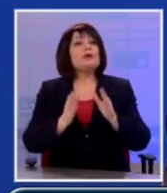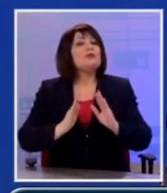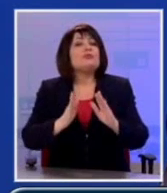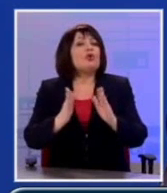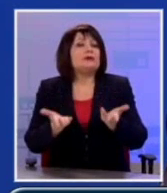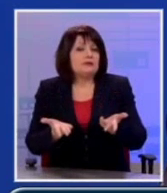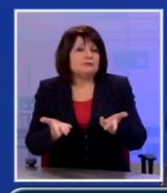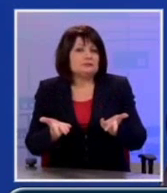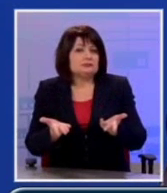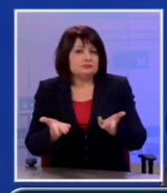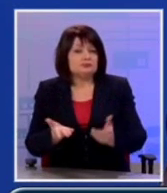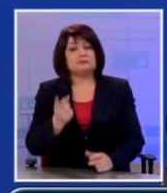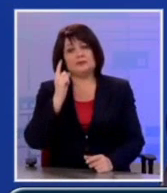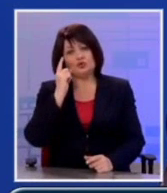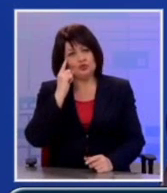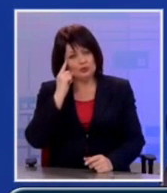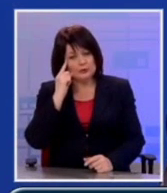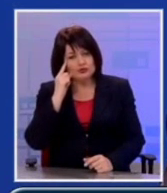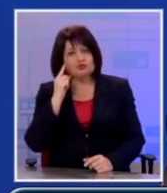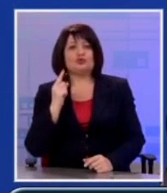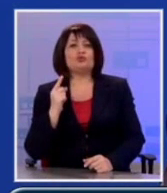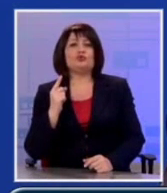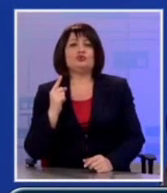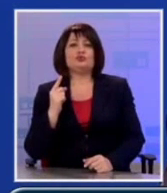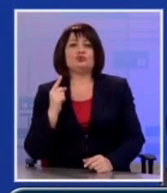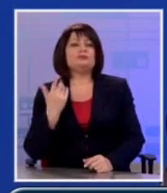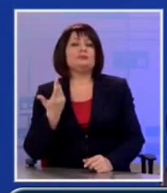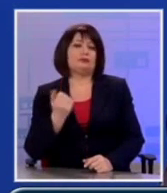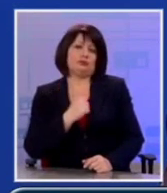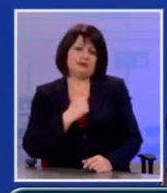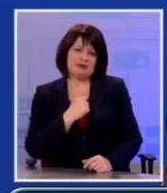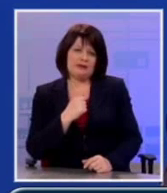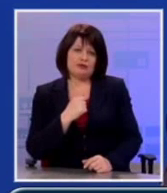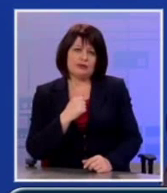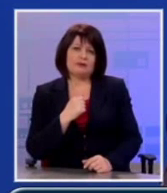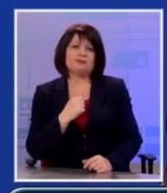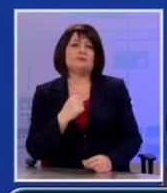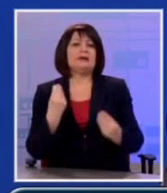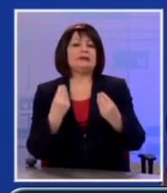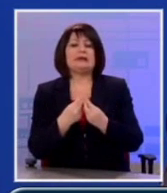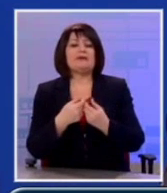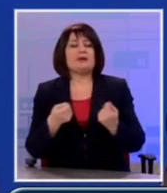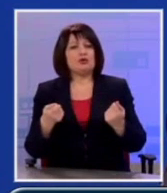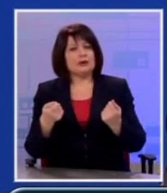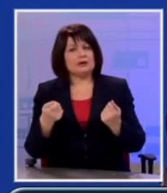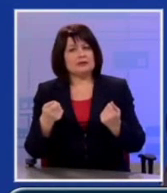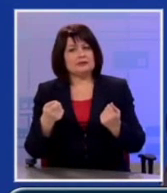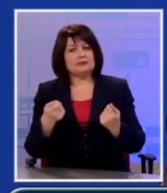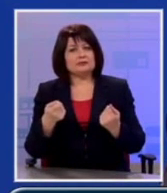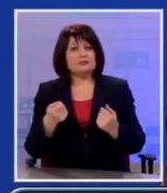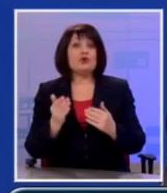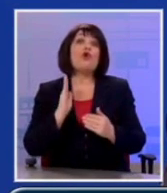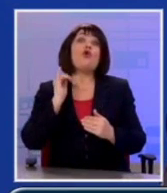πλαίσιο, νομίζω ότι η αρχή την οποία θα εφαρμόσουμε είναι ότι θα πάει όσο